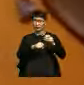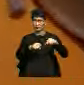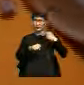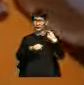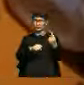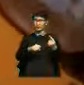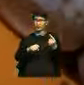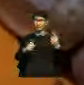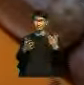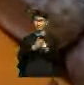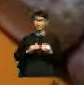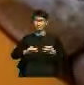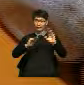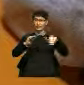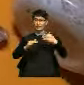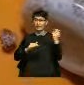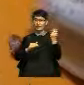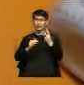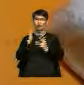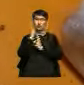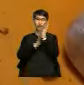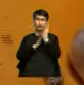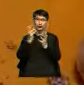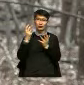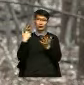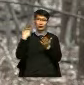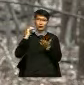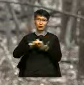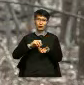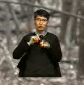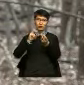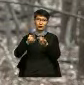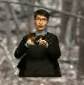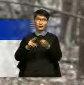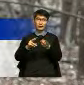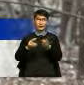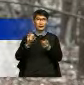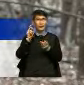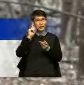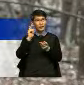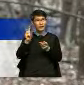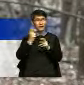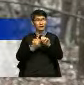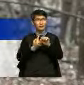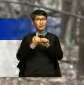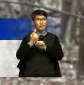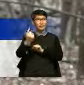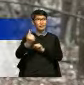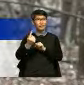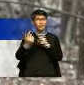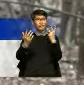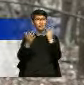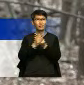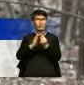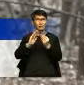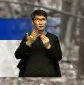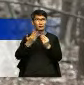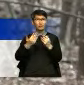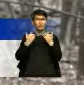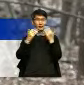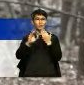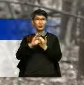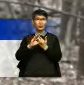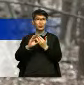성충이 되면 광릉 숲으로 다시 돌려보낼 예정입니다. 성충이 아마 내년도에 될 것을 저희가 기대를 하고 있습니다. 내년에 되게